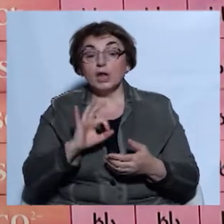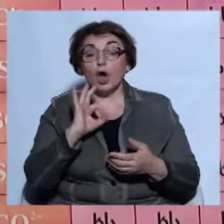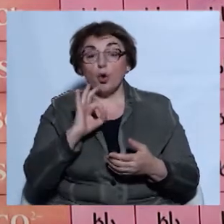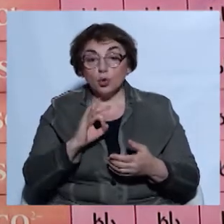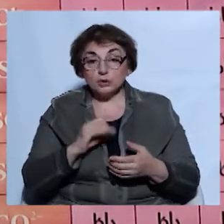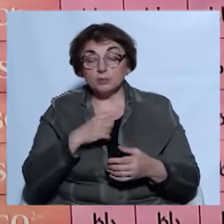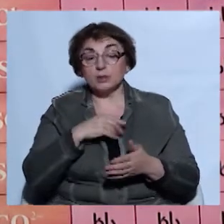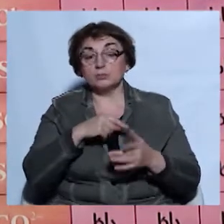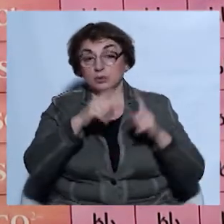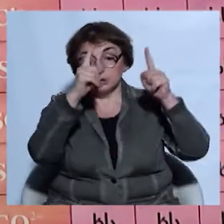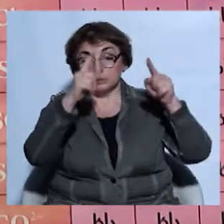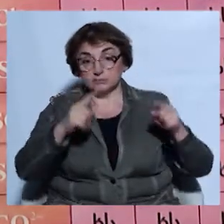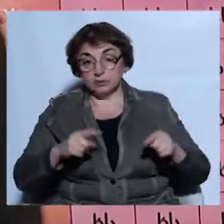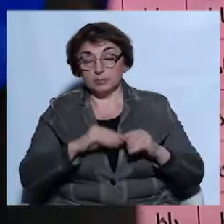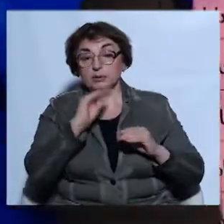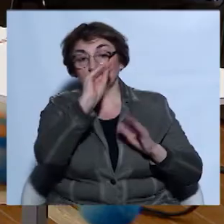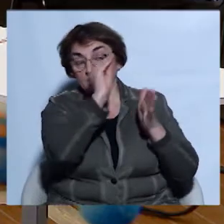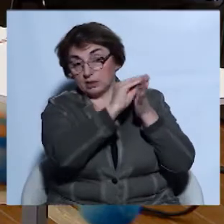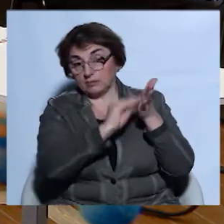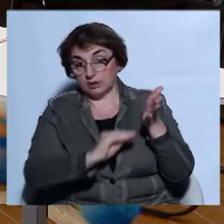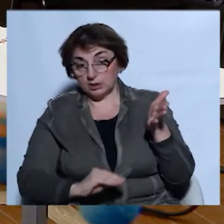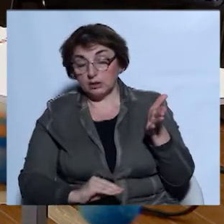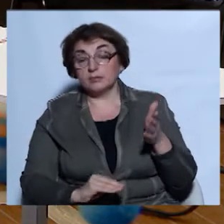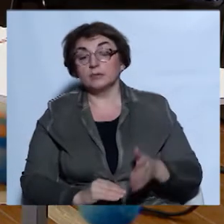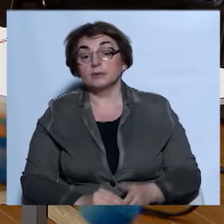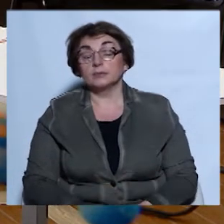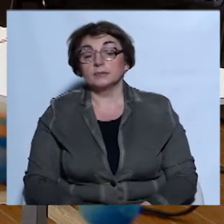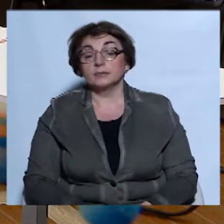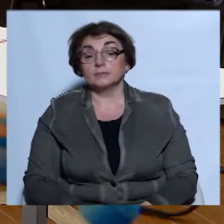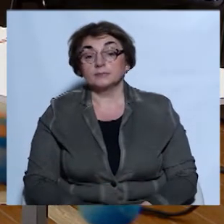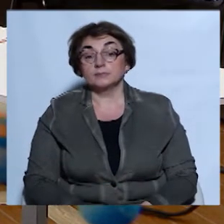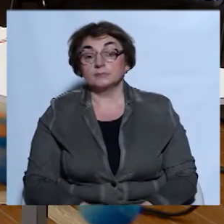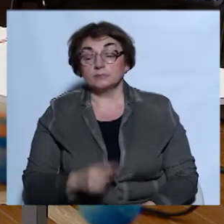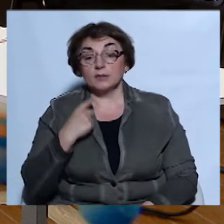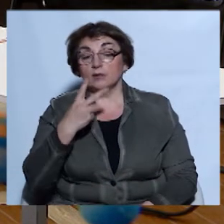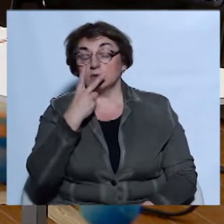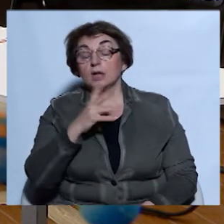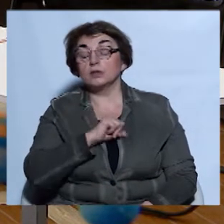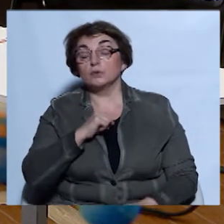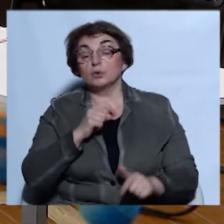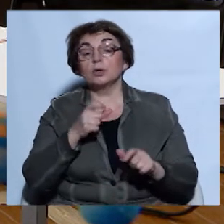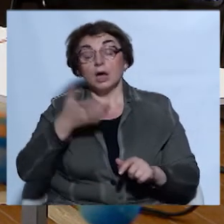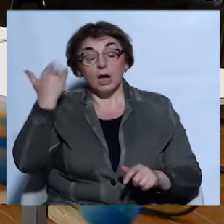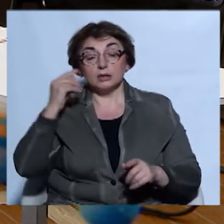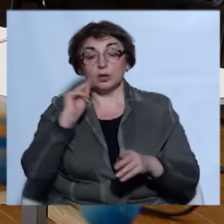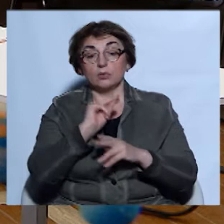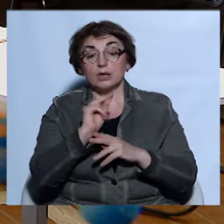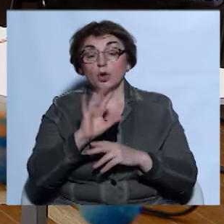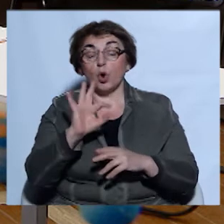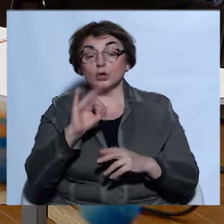მე დაფაზე საილუსტრაციოდ გავაკრავ და ესე იგი გავიაროთ ოქსიდები.